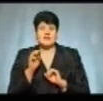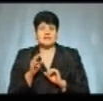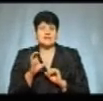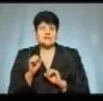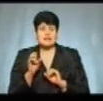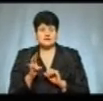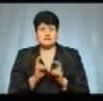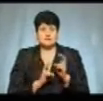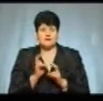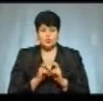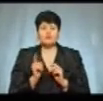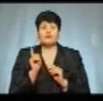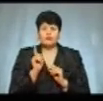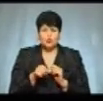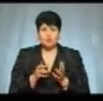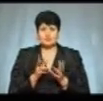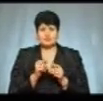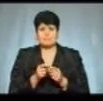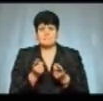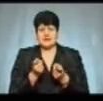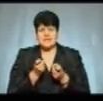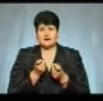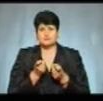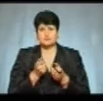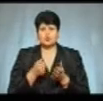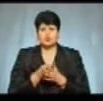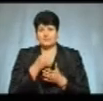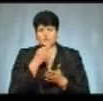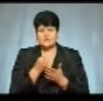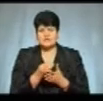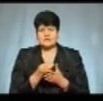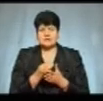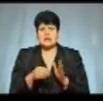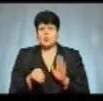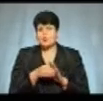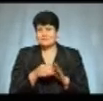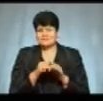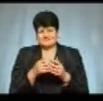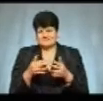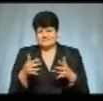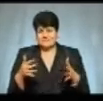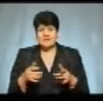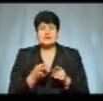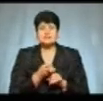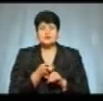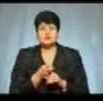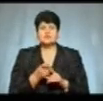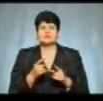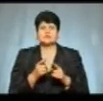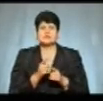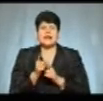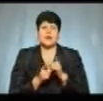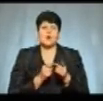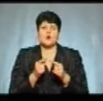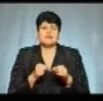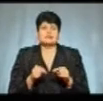це в тому числі притягнення до відповідальності за корупційні дії, і через реорганізацію